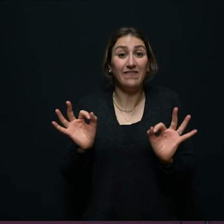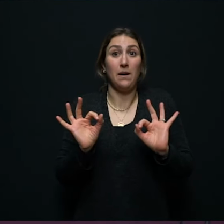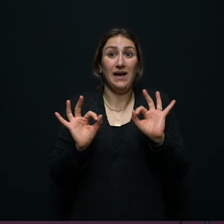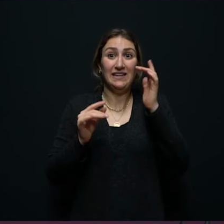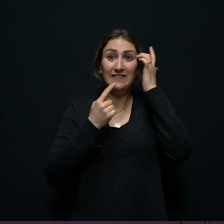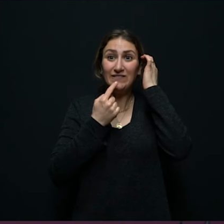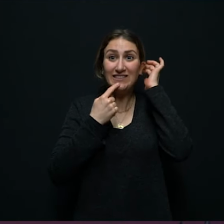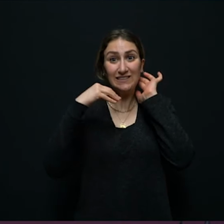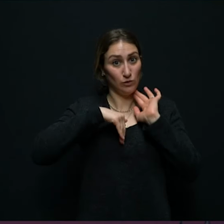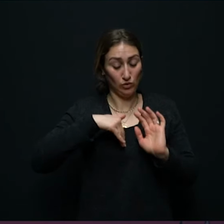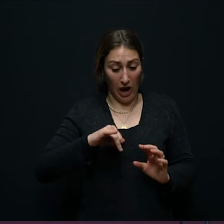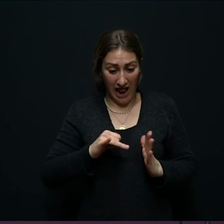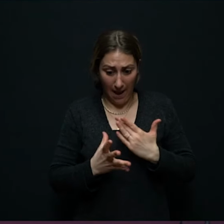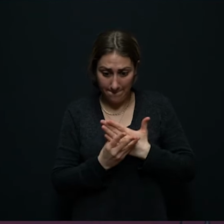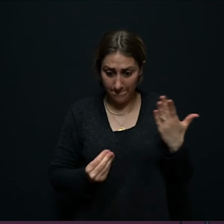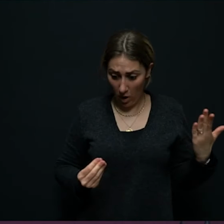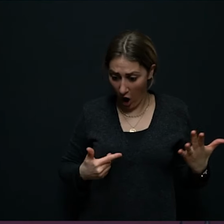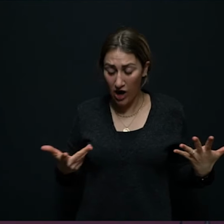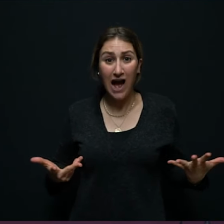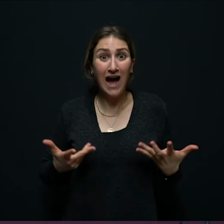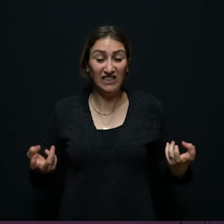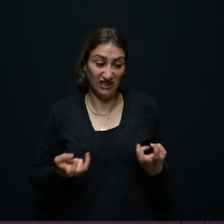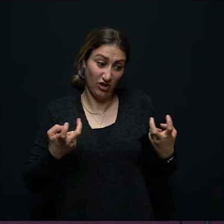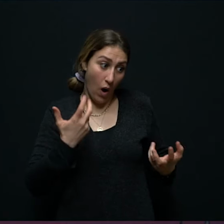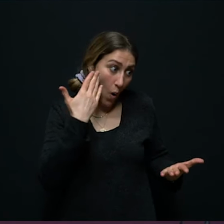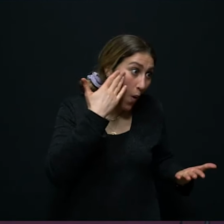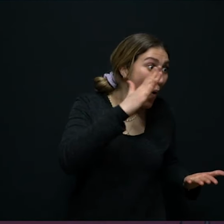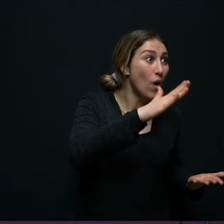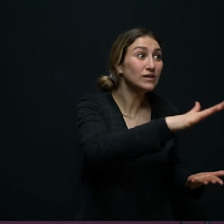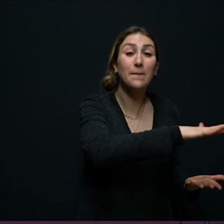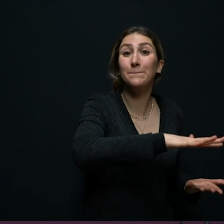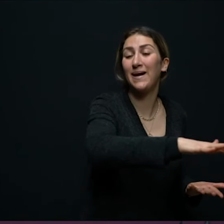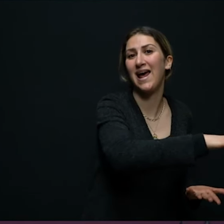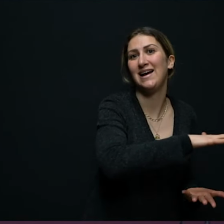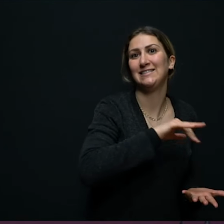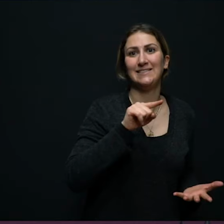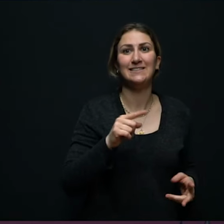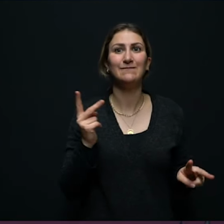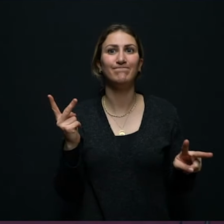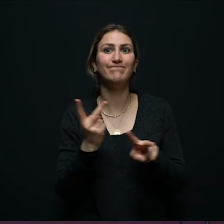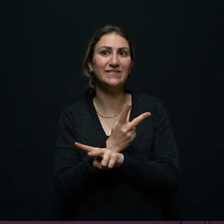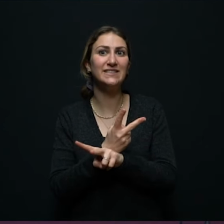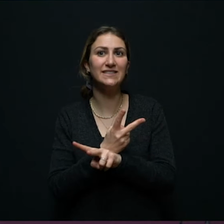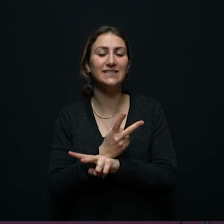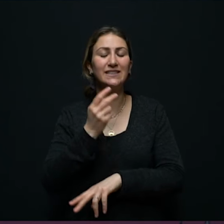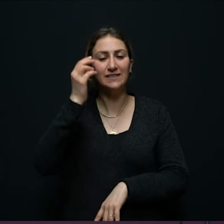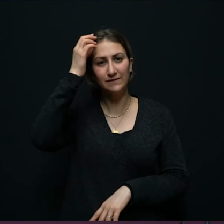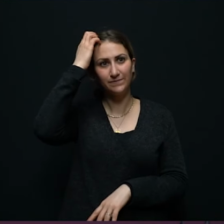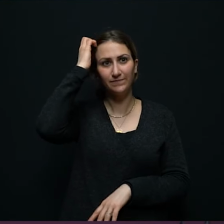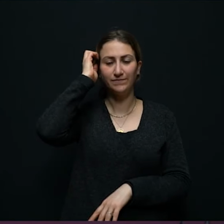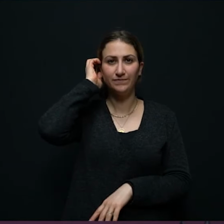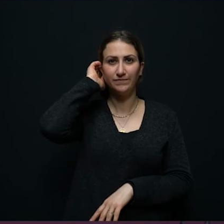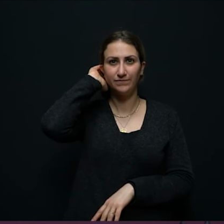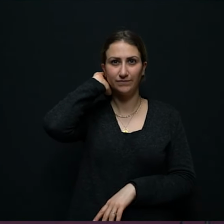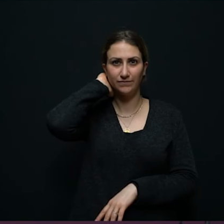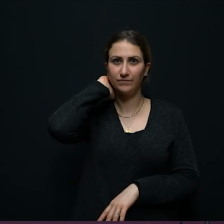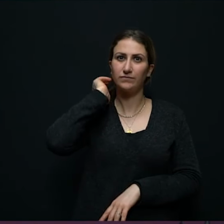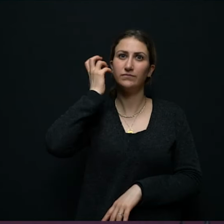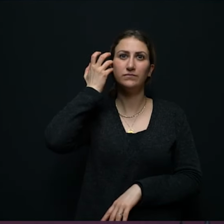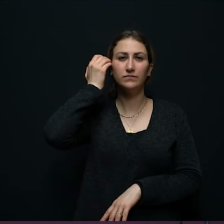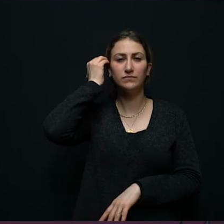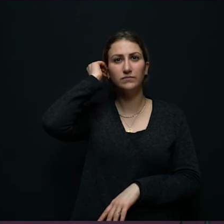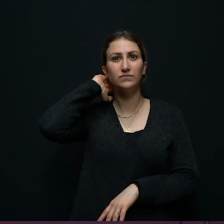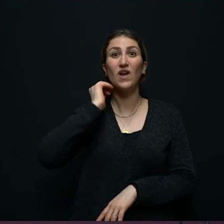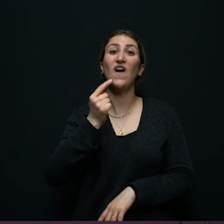ce qu'on rajoute à christ pour essayer de trouver la plénitude de la satisfaction ne vient pas améliorer les choses